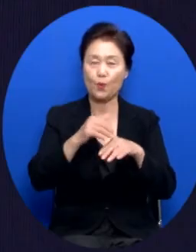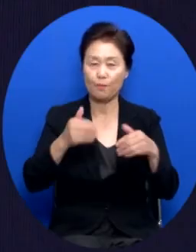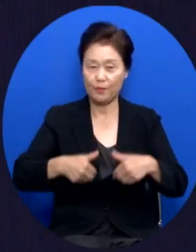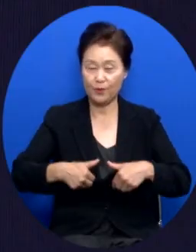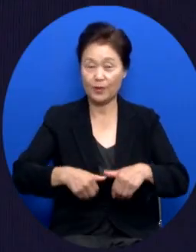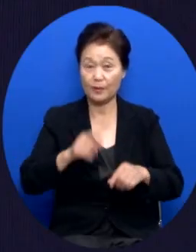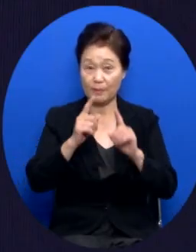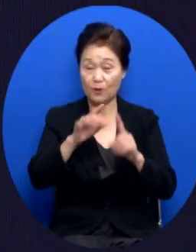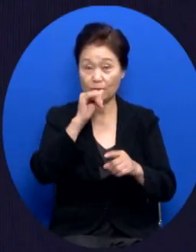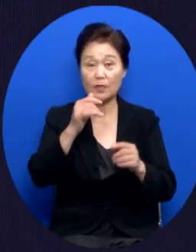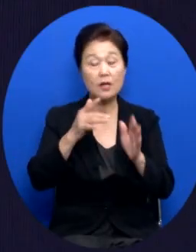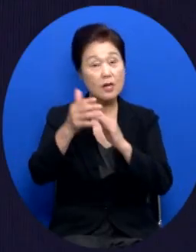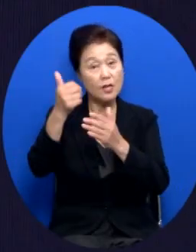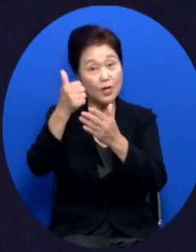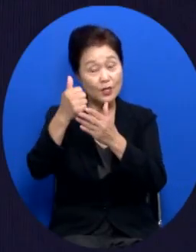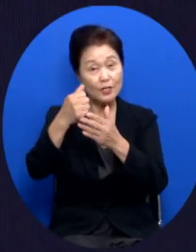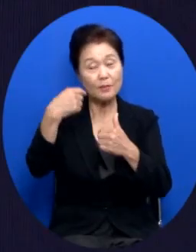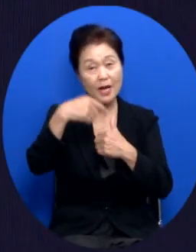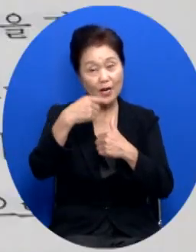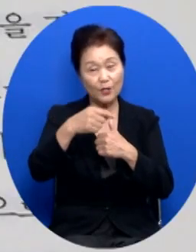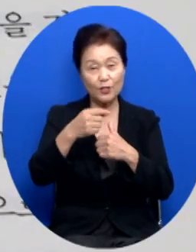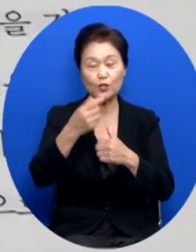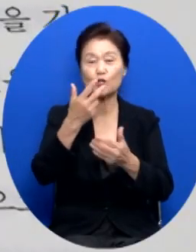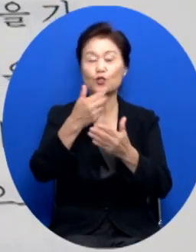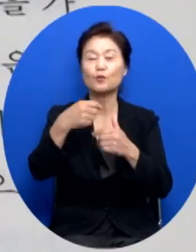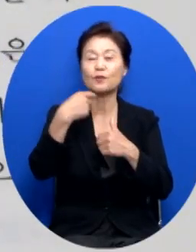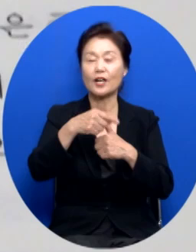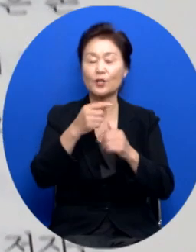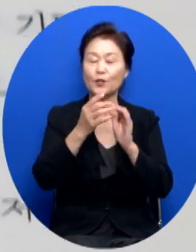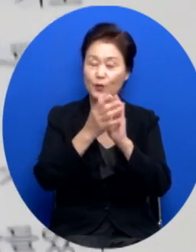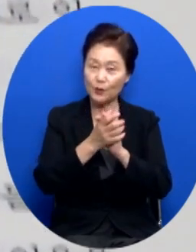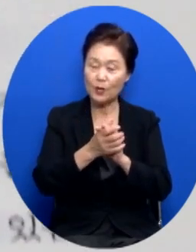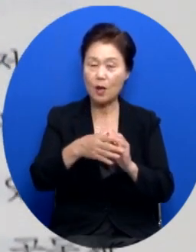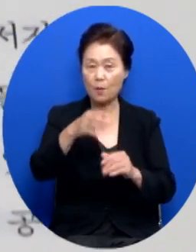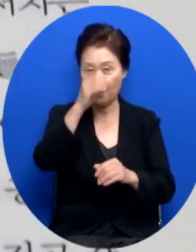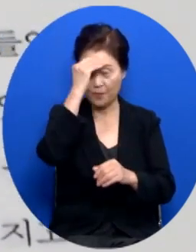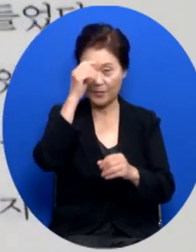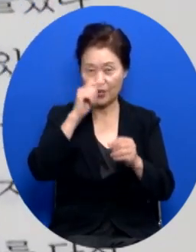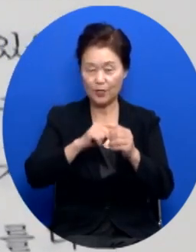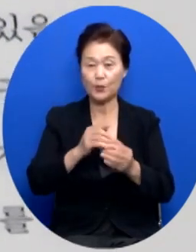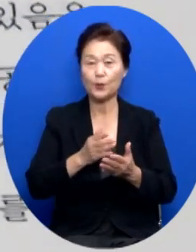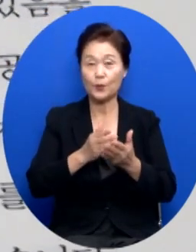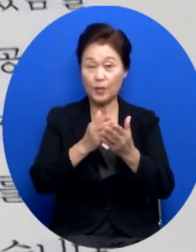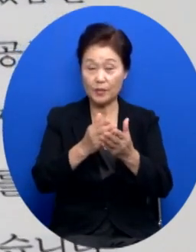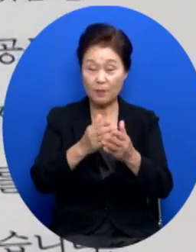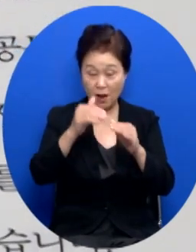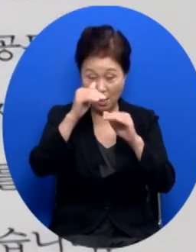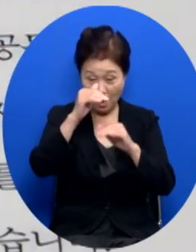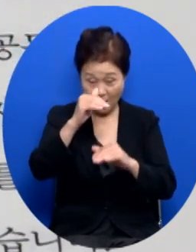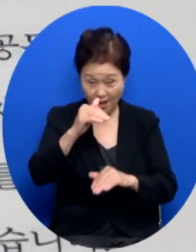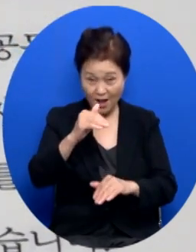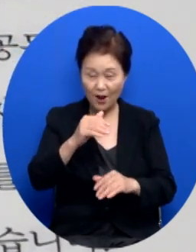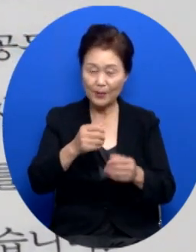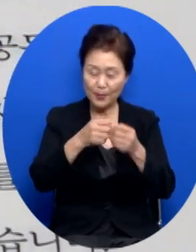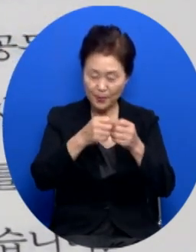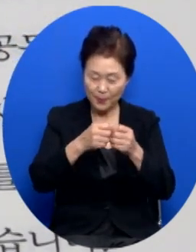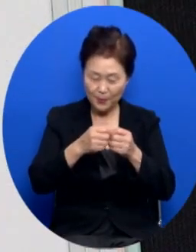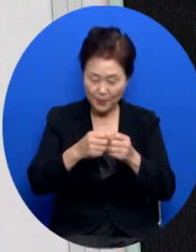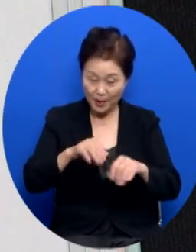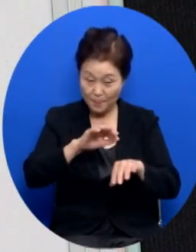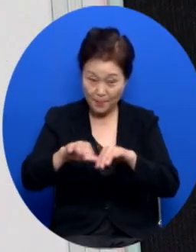이어 예수가 가르쳐준 주기도문을 가장 모범적인 기도로 제시하며 그 안에 담긴 내용을 차례대로